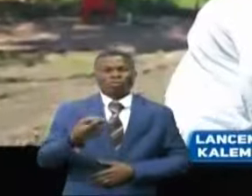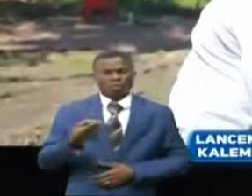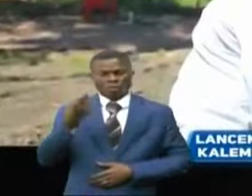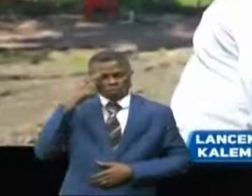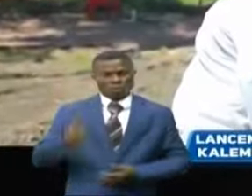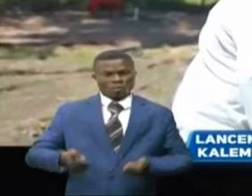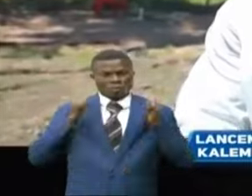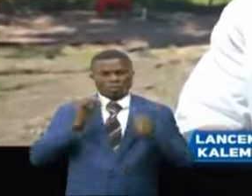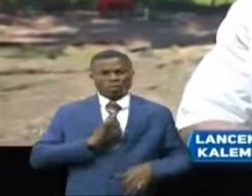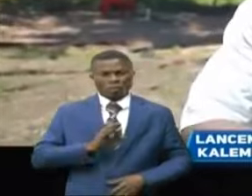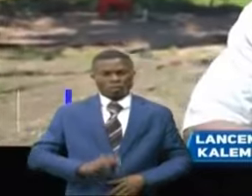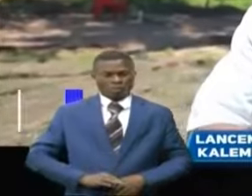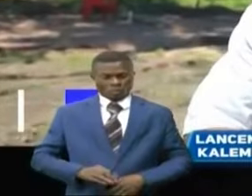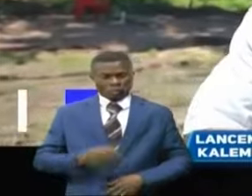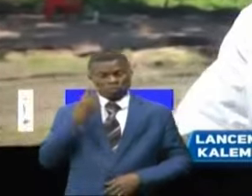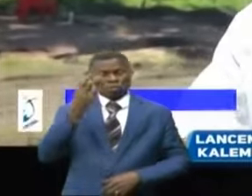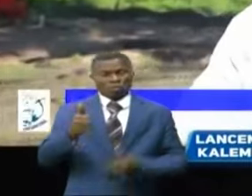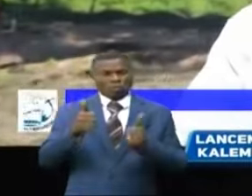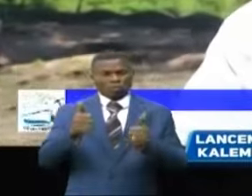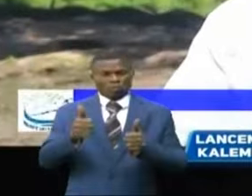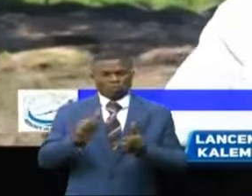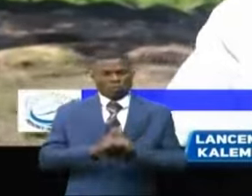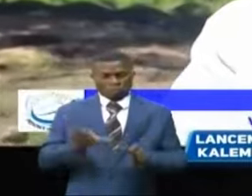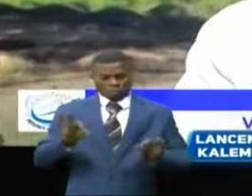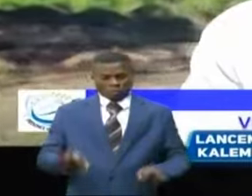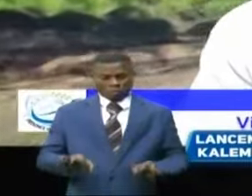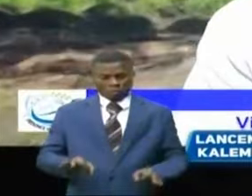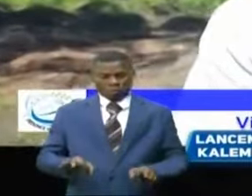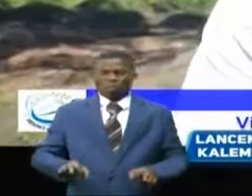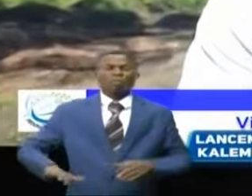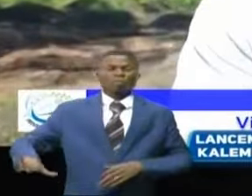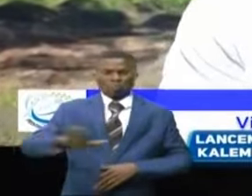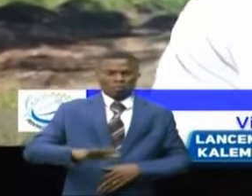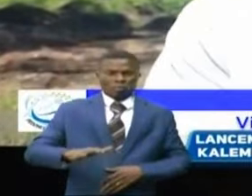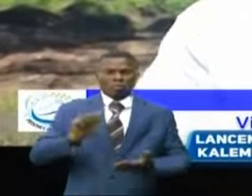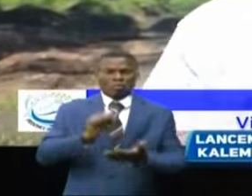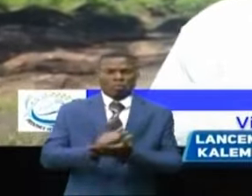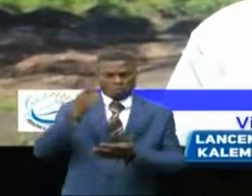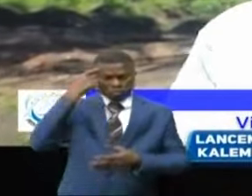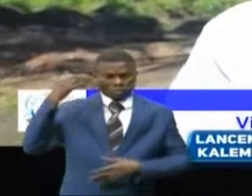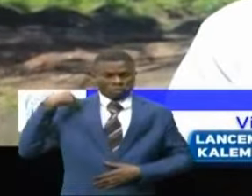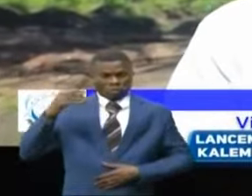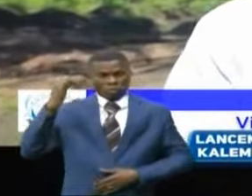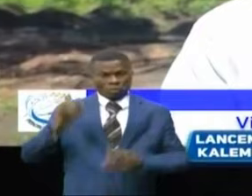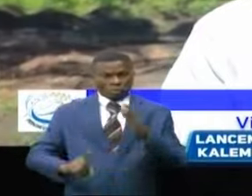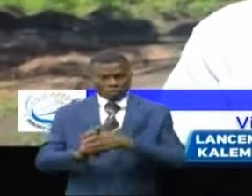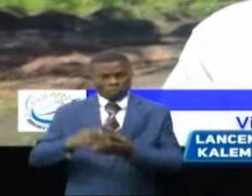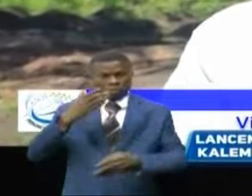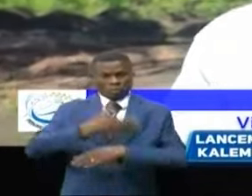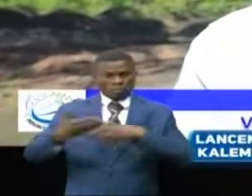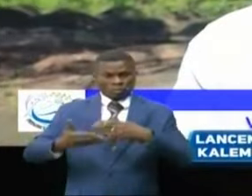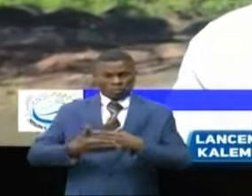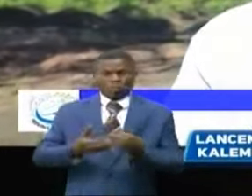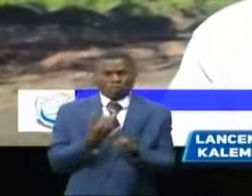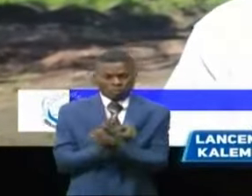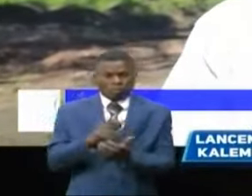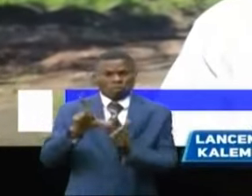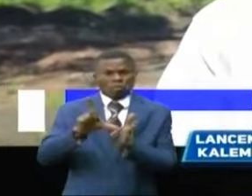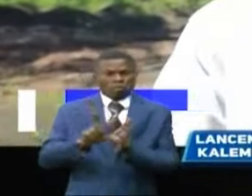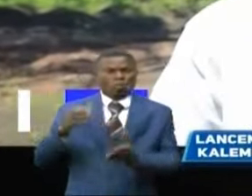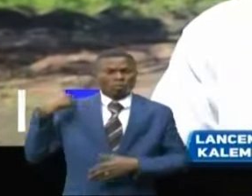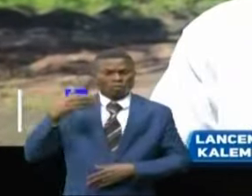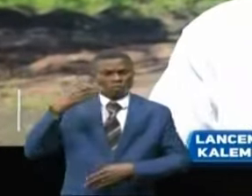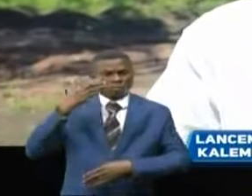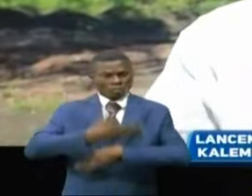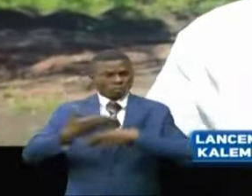Mes impressions sont bonnes parce qu'il est dit le sol et le sous-sol appartient à l'État congolais. Dès lors que quelqu'un construit, il doit suivre aussi les normes. On ne peut pas construire